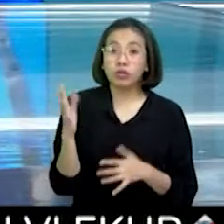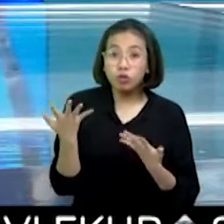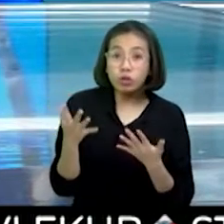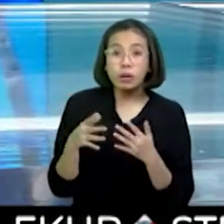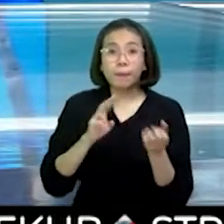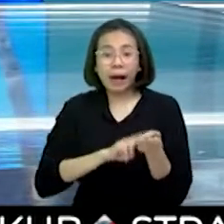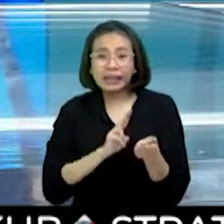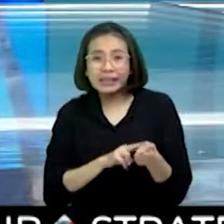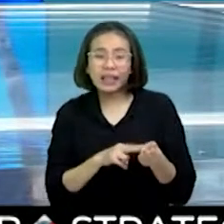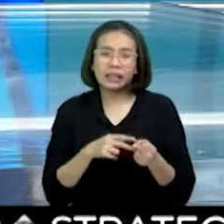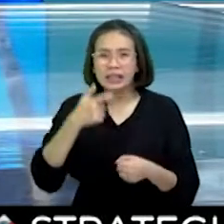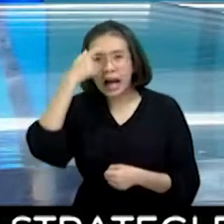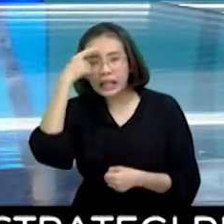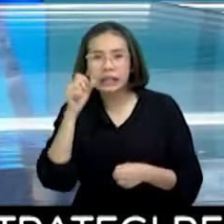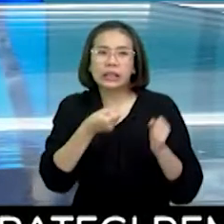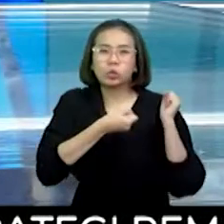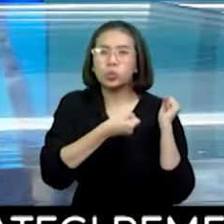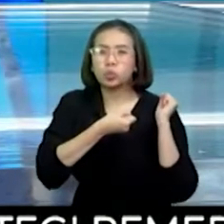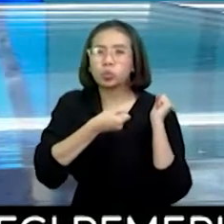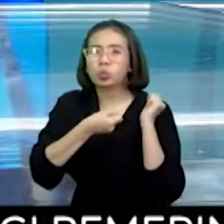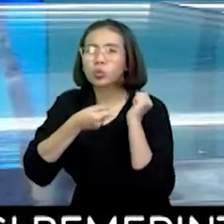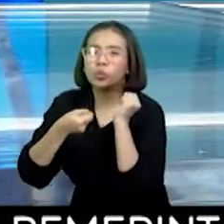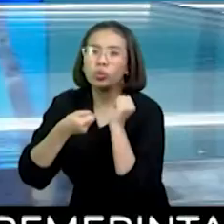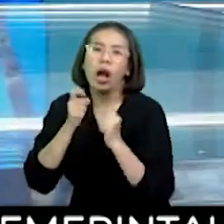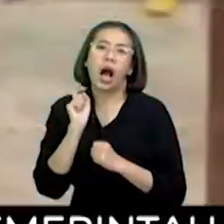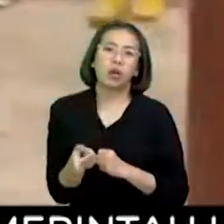perbaikan dan hanya bisa dilalui pejalan kaki.